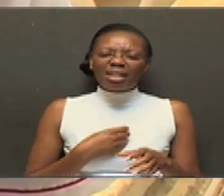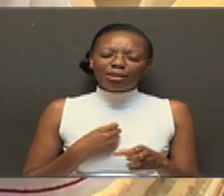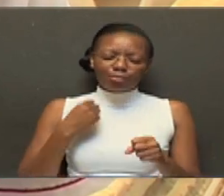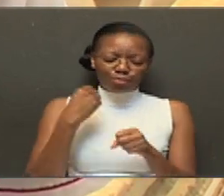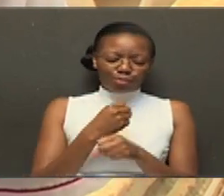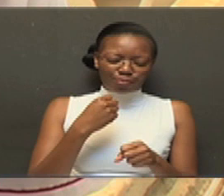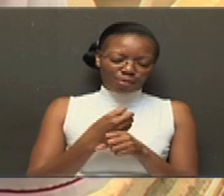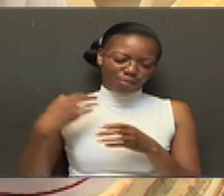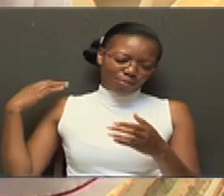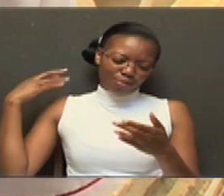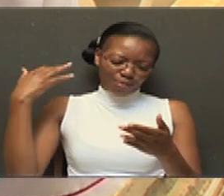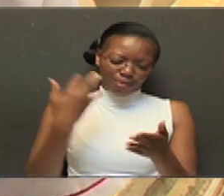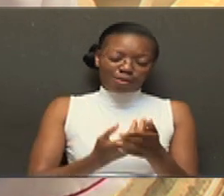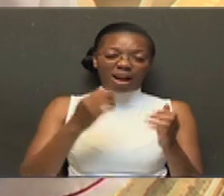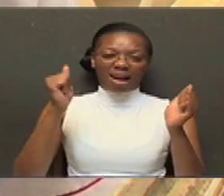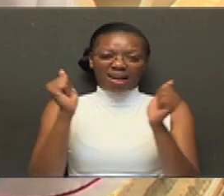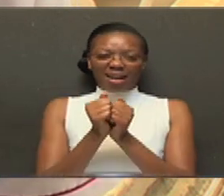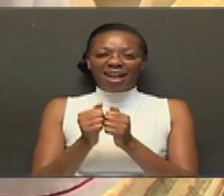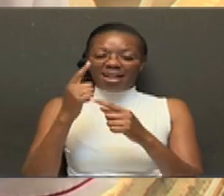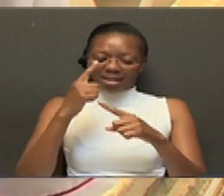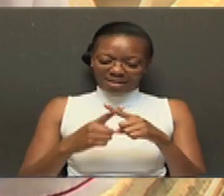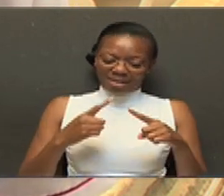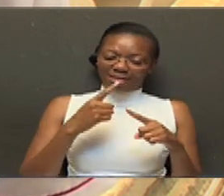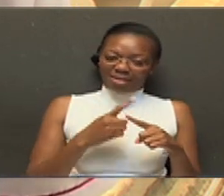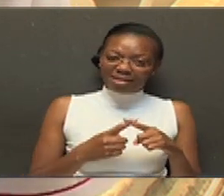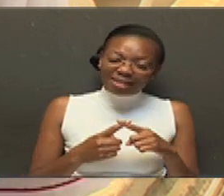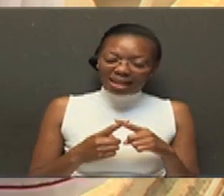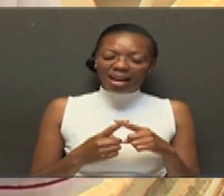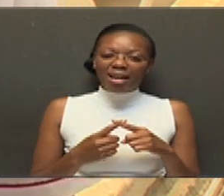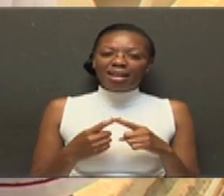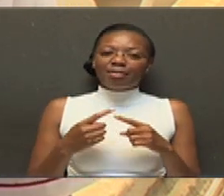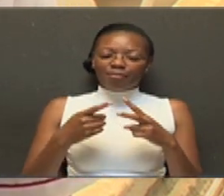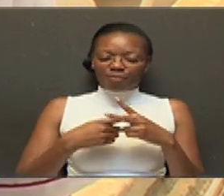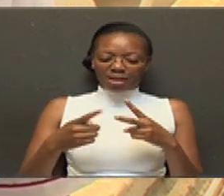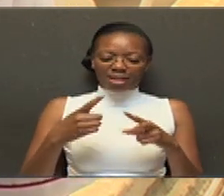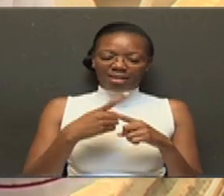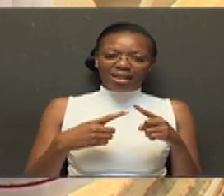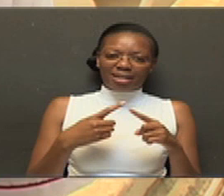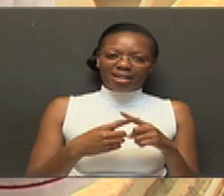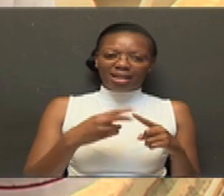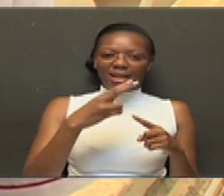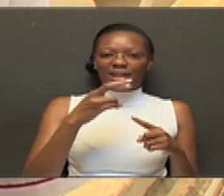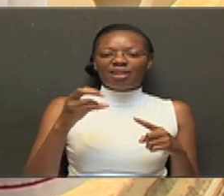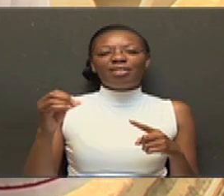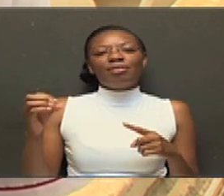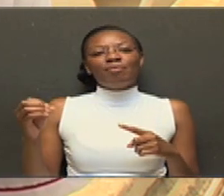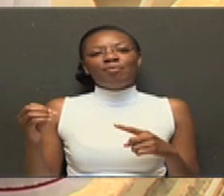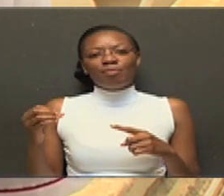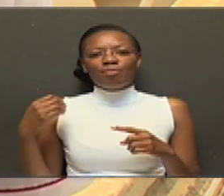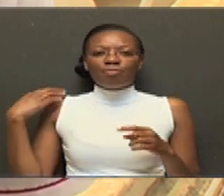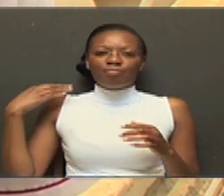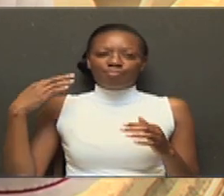takriban miaka 10 sasa kwa sababu tulianza pale 06. So ni zaidi ya miaka 10 tumekuwa